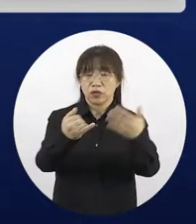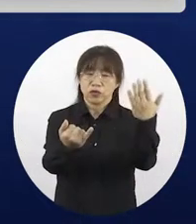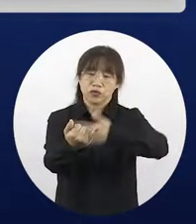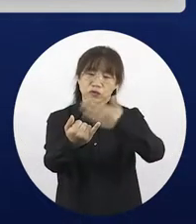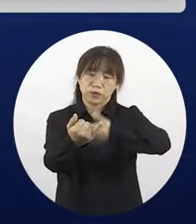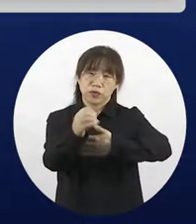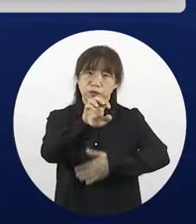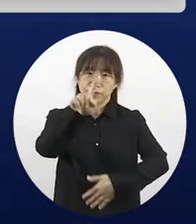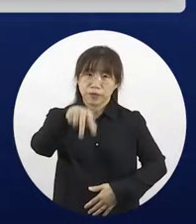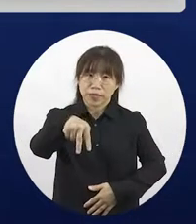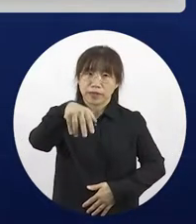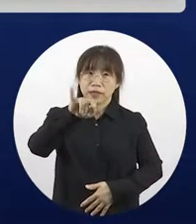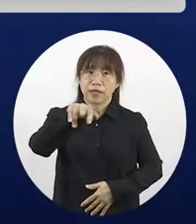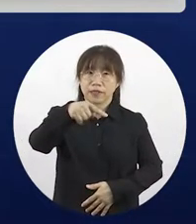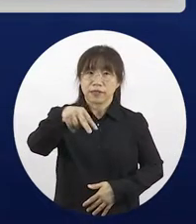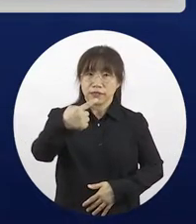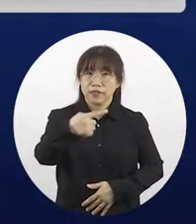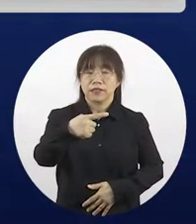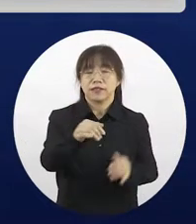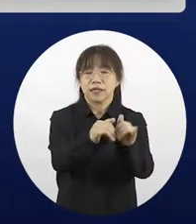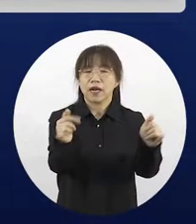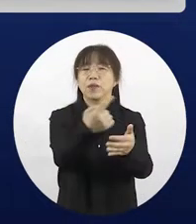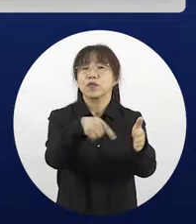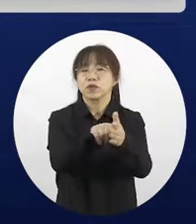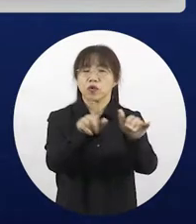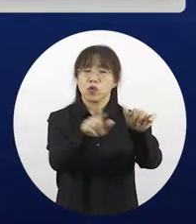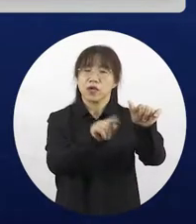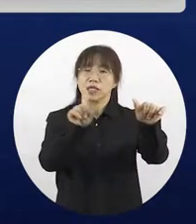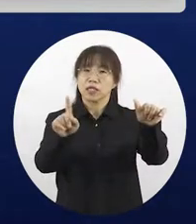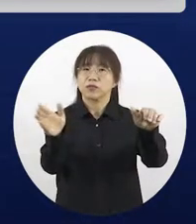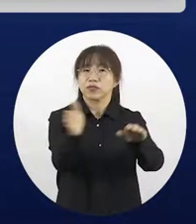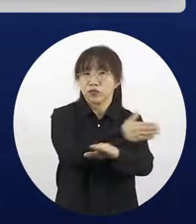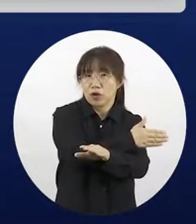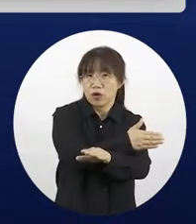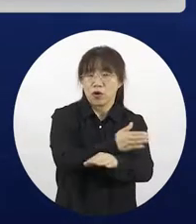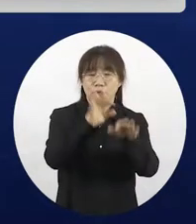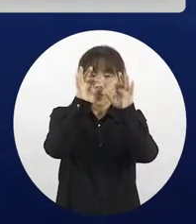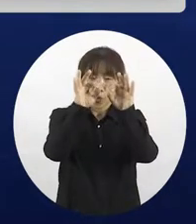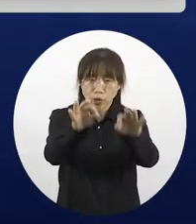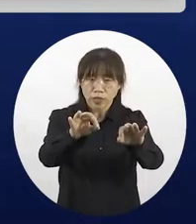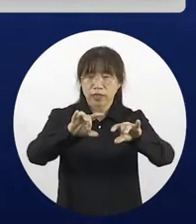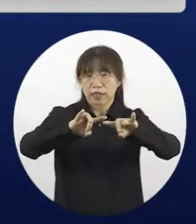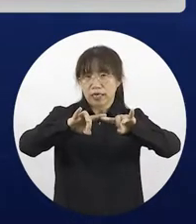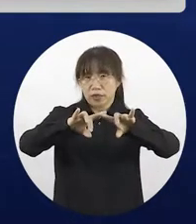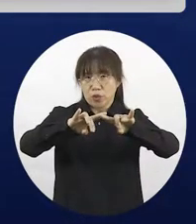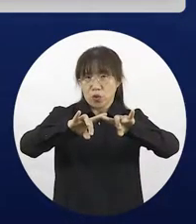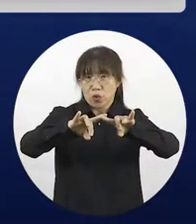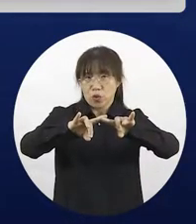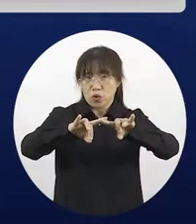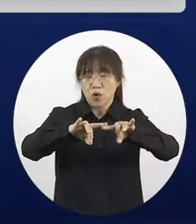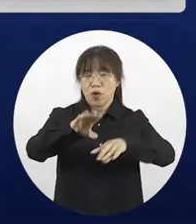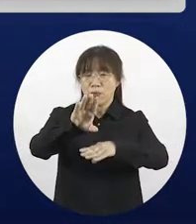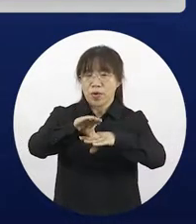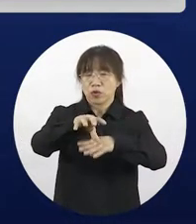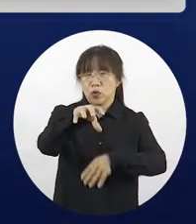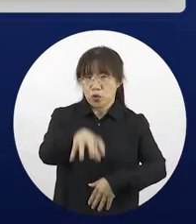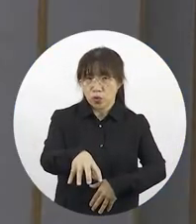유튜브나 팟캐스트를 운영하는 구민들을 위해 5월 1일부터 보이는 라디오 스튜디오를